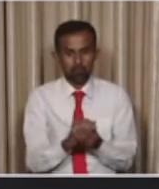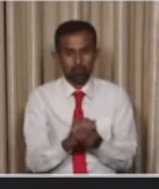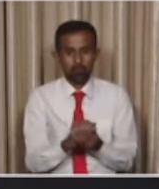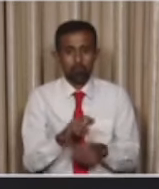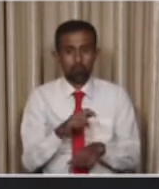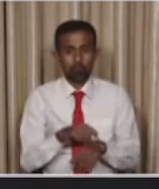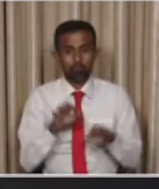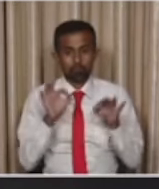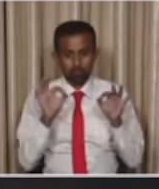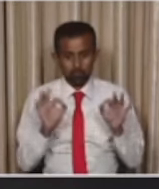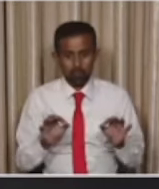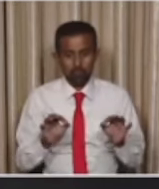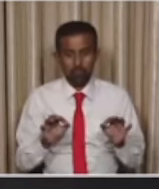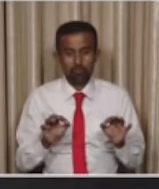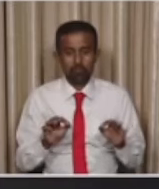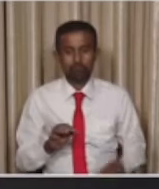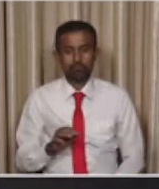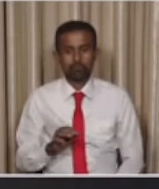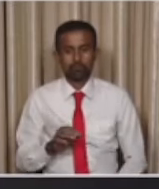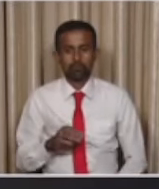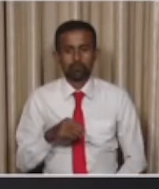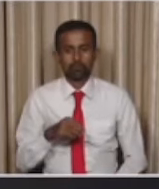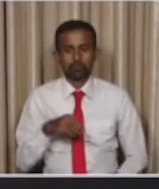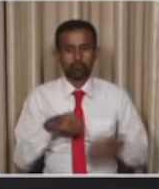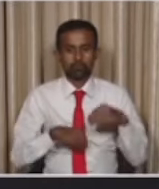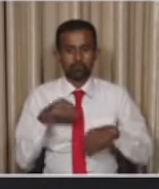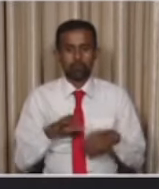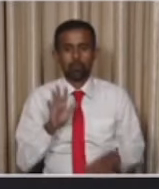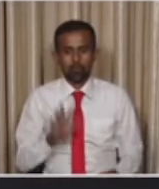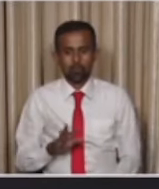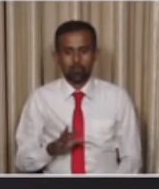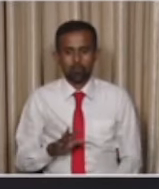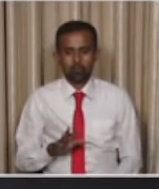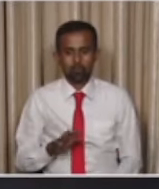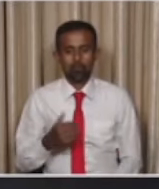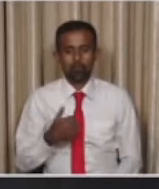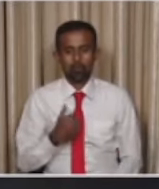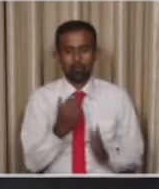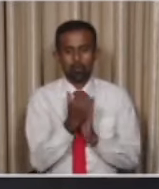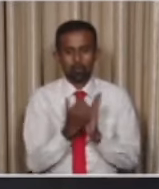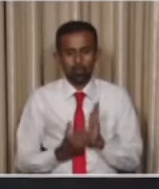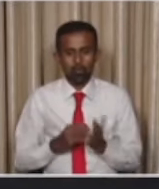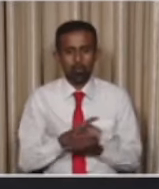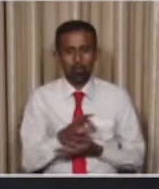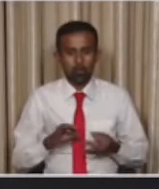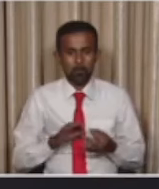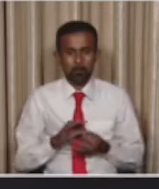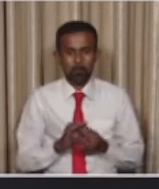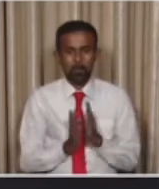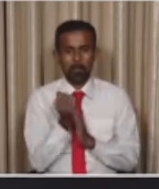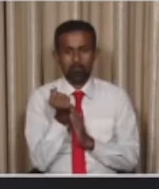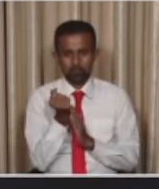නිසි කාලයට වෙලාවට ඡන්දයක් පවත්වන්න ඕනේ. ඒක තමයි අපේ ව්‍යවස්ථාවේ සහ අපේ ප්‍රජාතන්ත්‍රවාදී